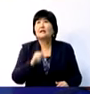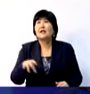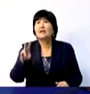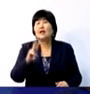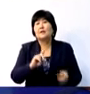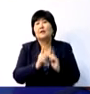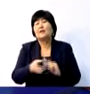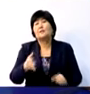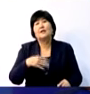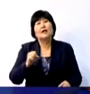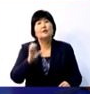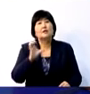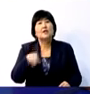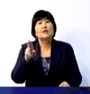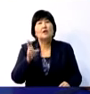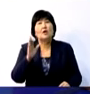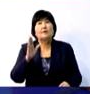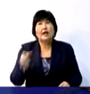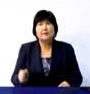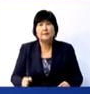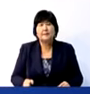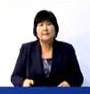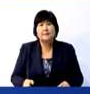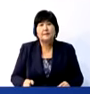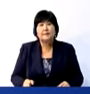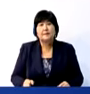Нағымет, зорда аудармада Айткүл Садықова.